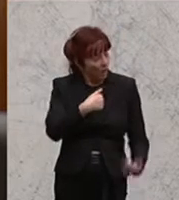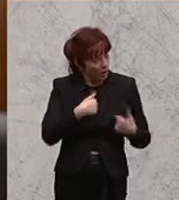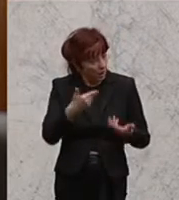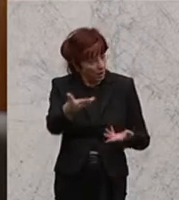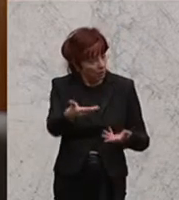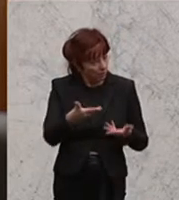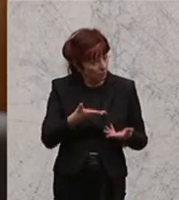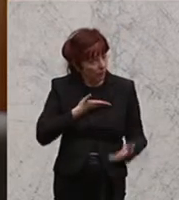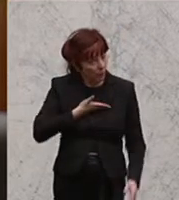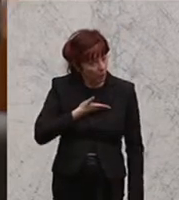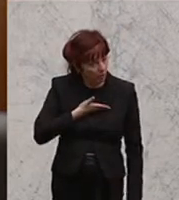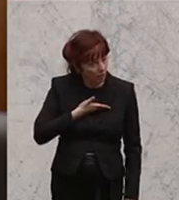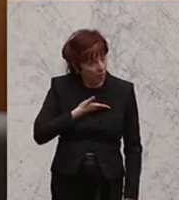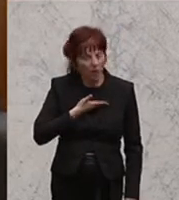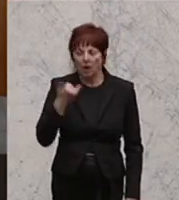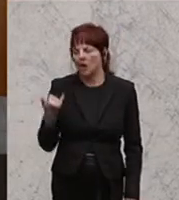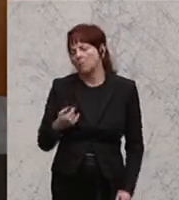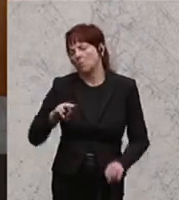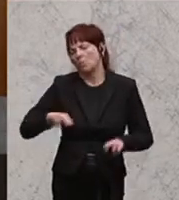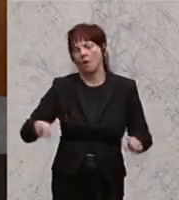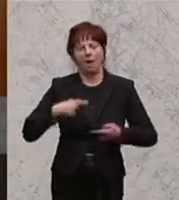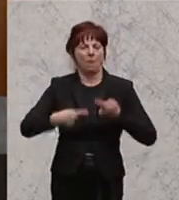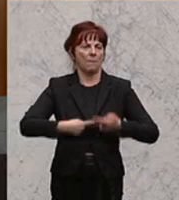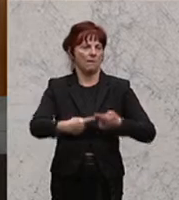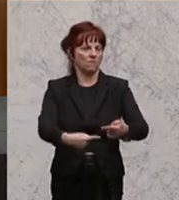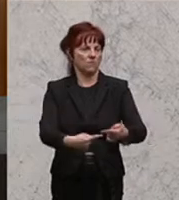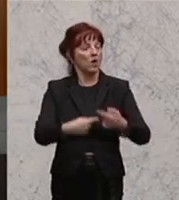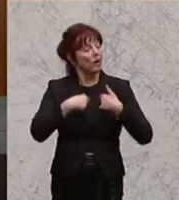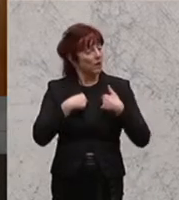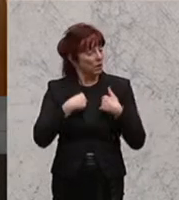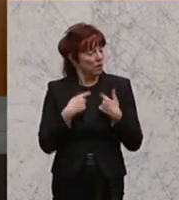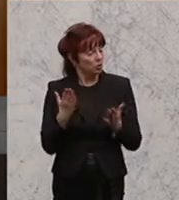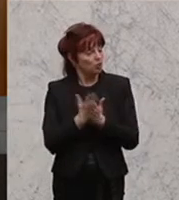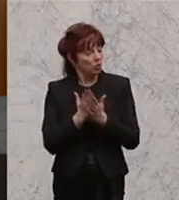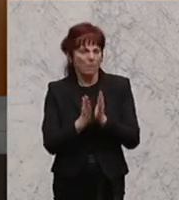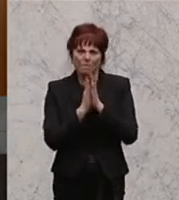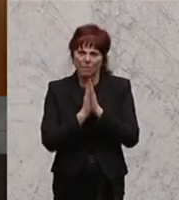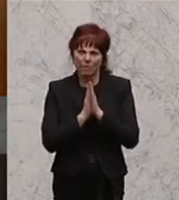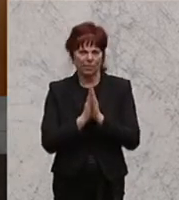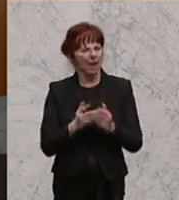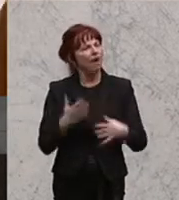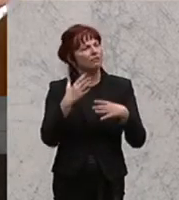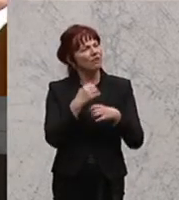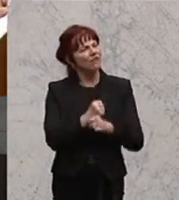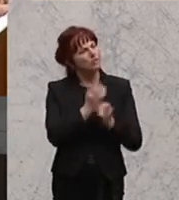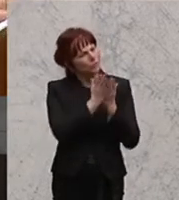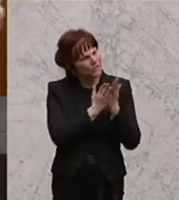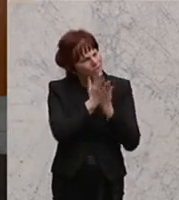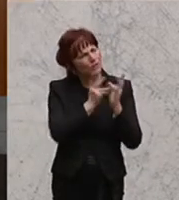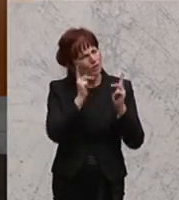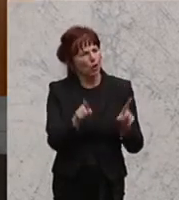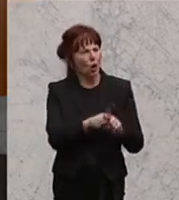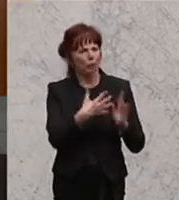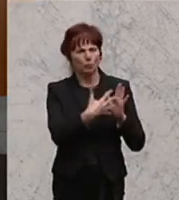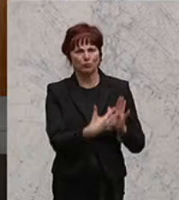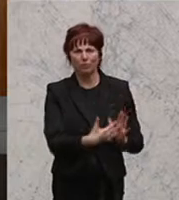bei den Anfragen, die gekommen sind, gibt es natürlich immer den üblichen Ablauf. Ich habe mittlerweile dann auch gebeten, dass jeweils auch der Verfassungsdienst anschaut, ob sozusagen